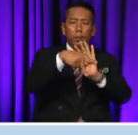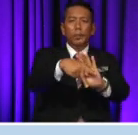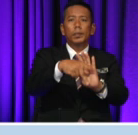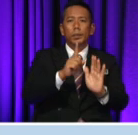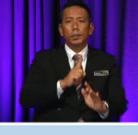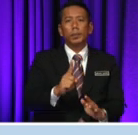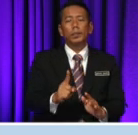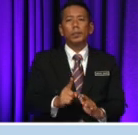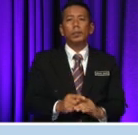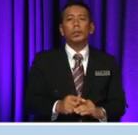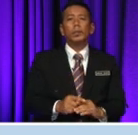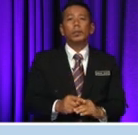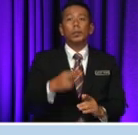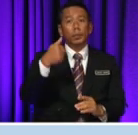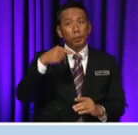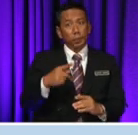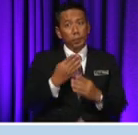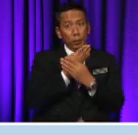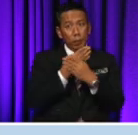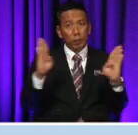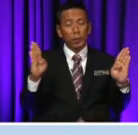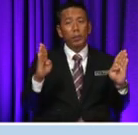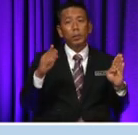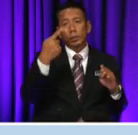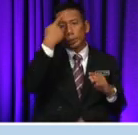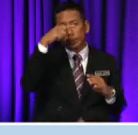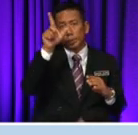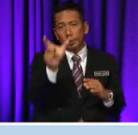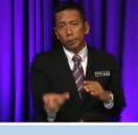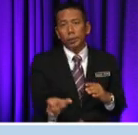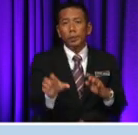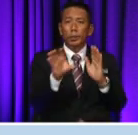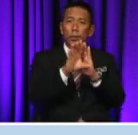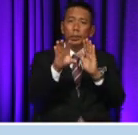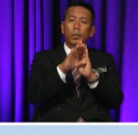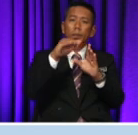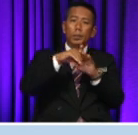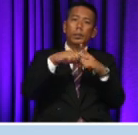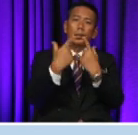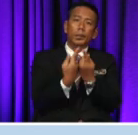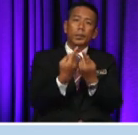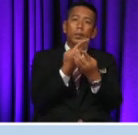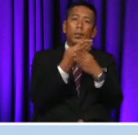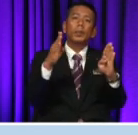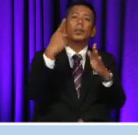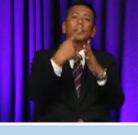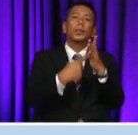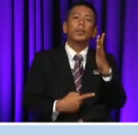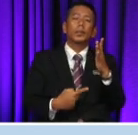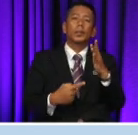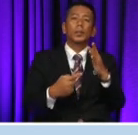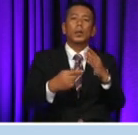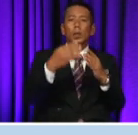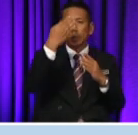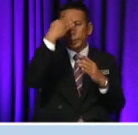jadi hak kebebasan yang ada pada setiap individu sudah beri contoh kalau dalam kelas kebebasan apa yang diberikan kepada anak